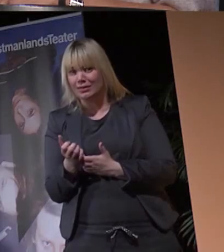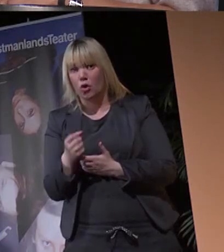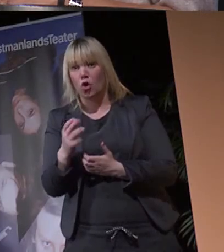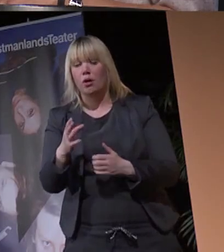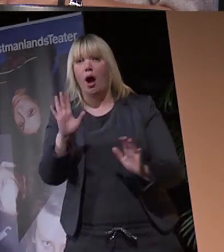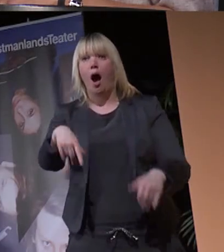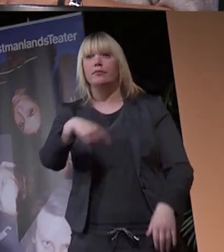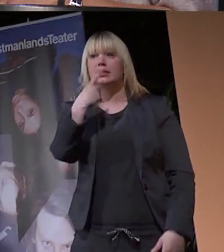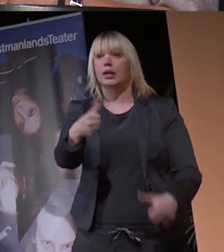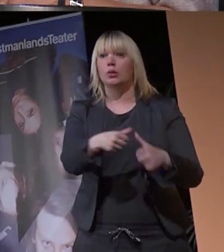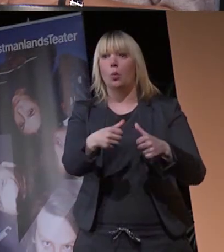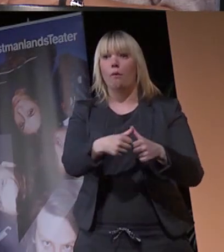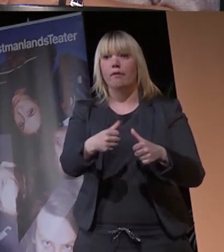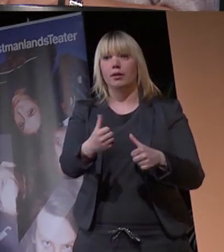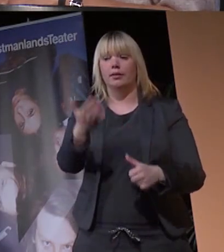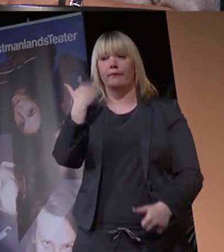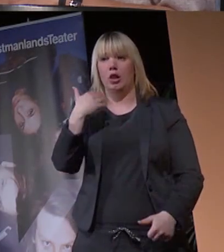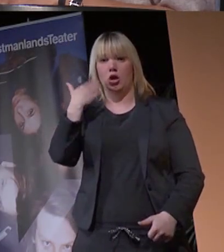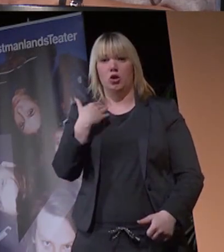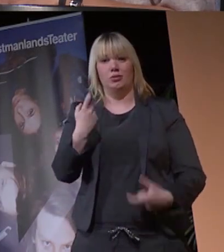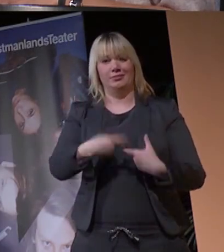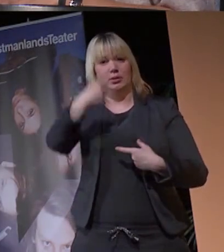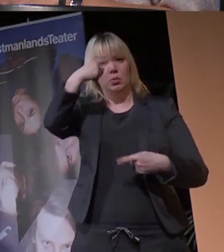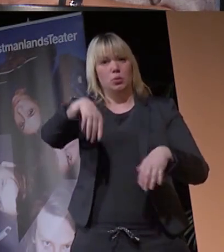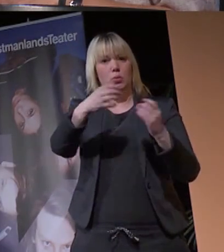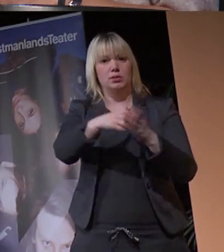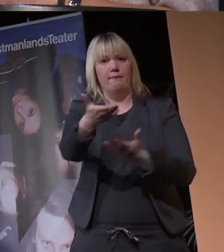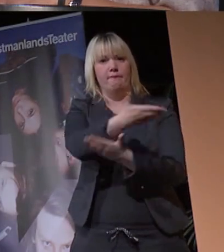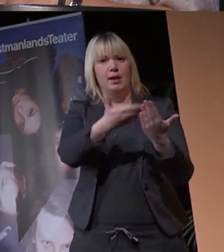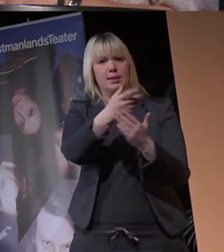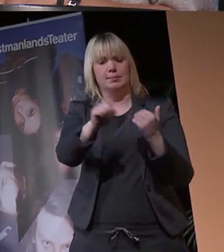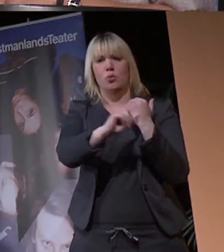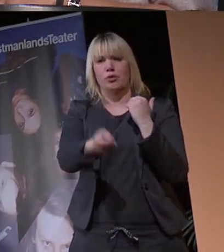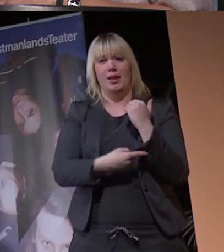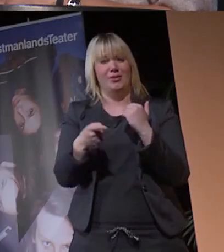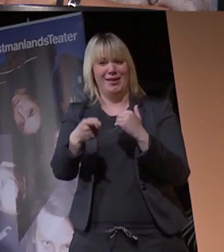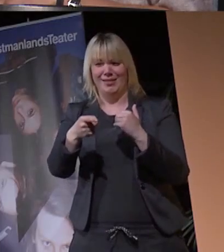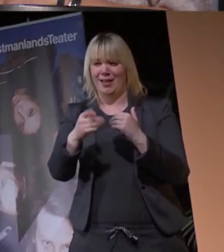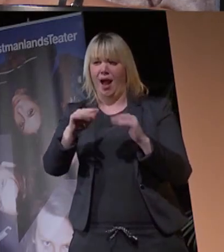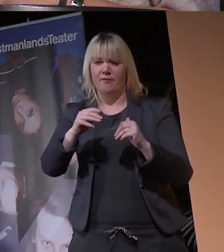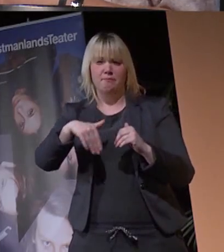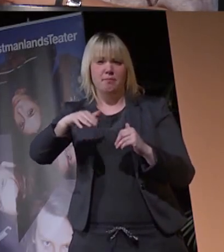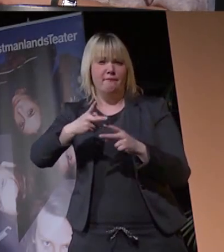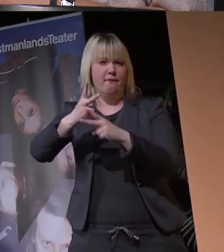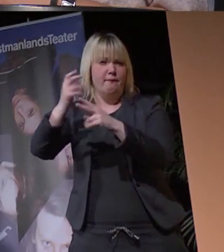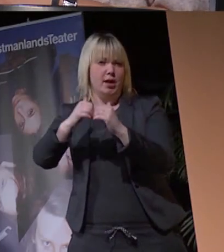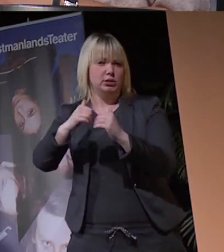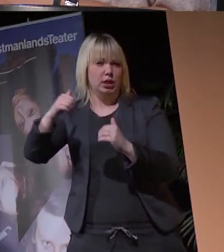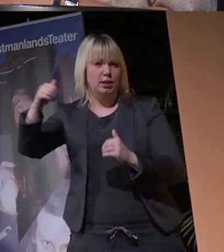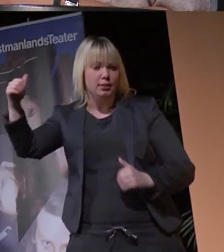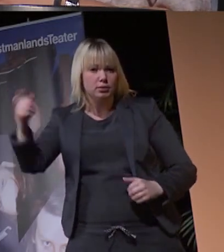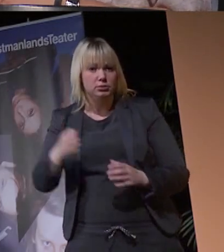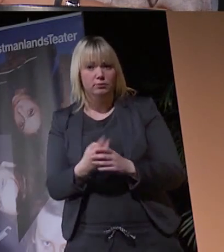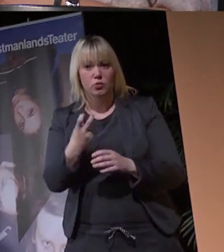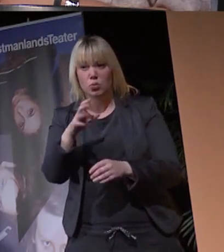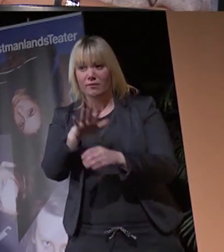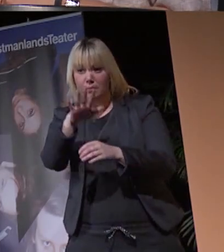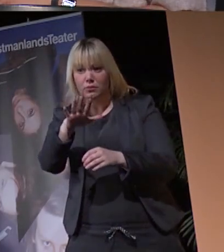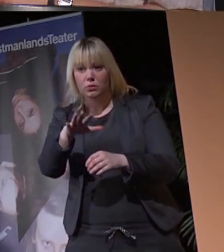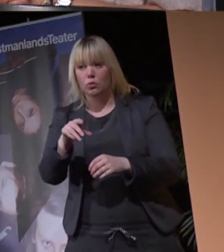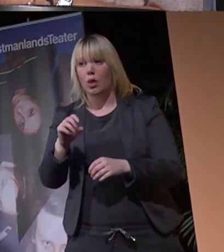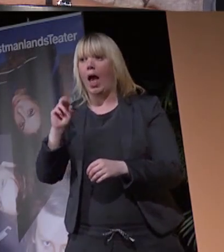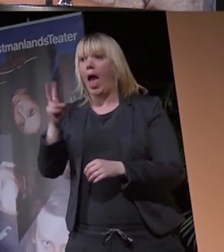vad man sa när man började planera för kultursamverkansmodellen. Och den här diskrepansen har ju ökat, och i och med 2015, även då med att komma tillbaka med 15